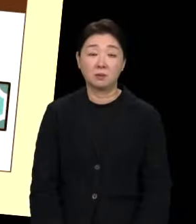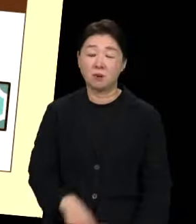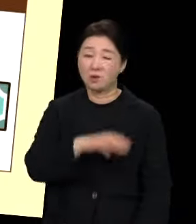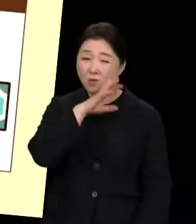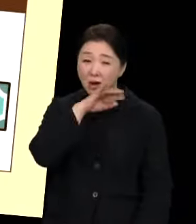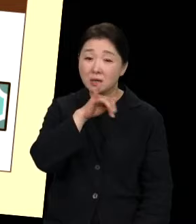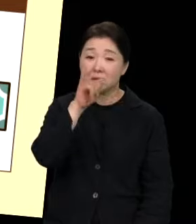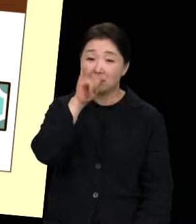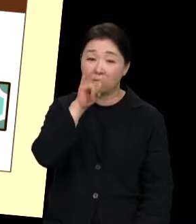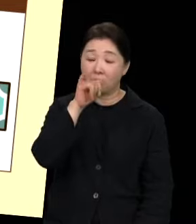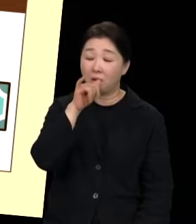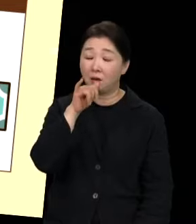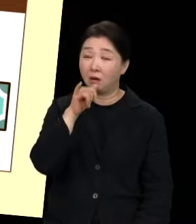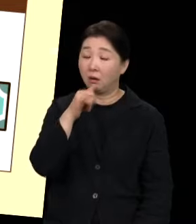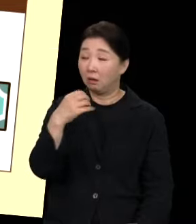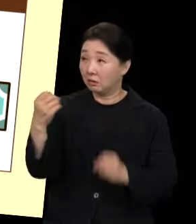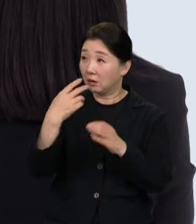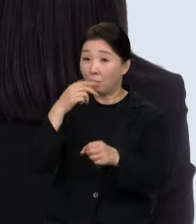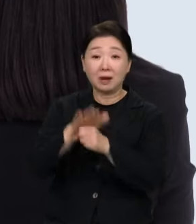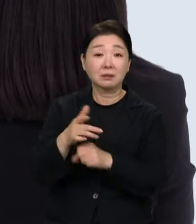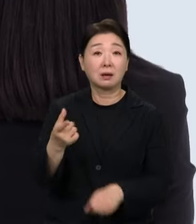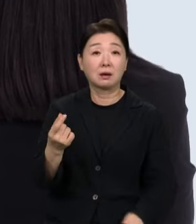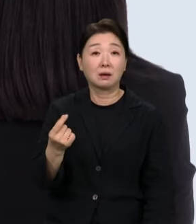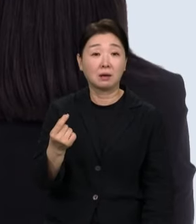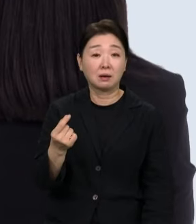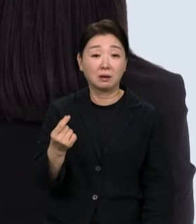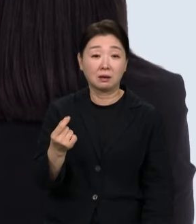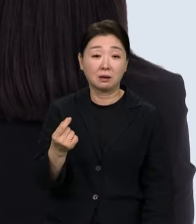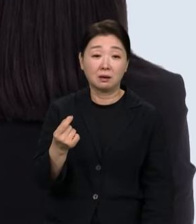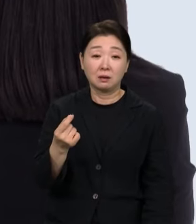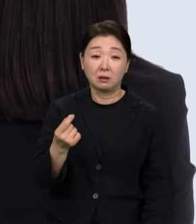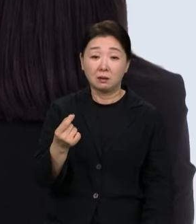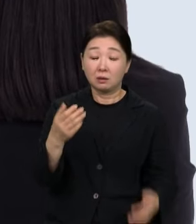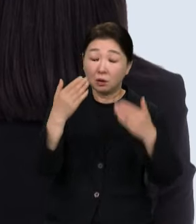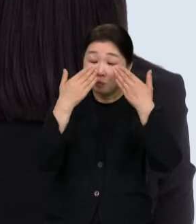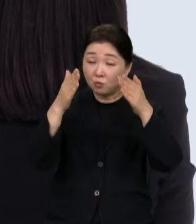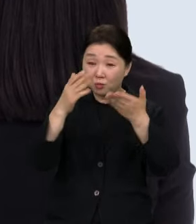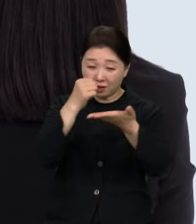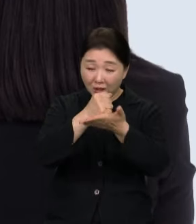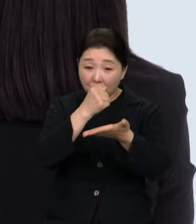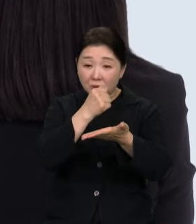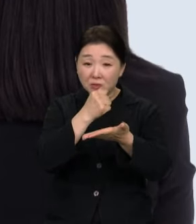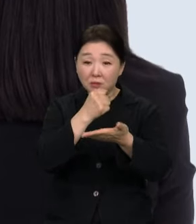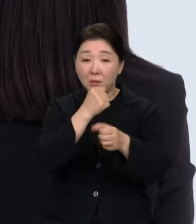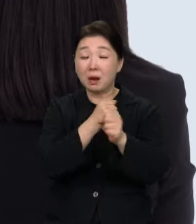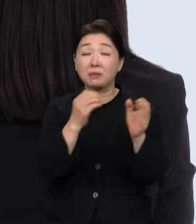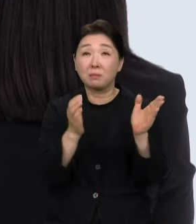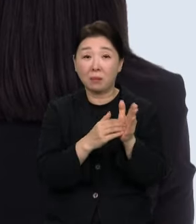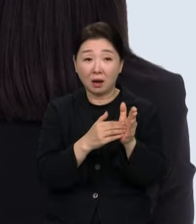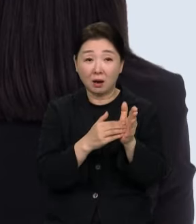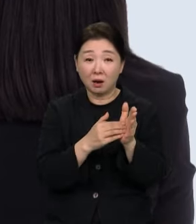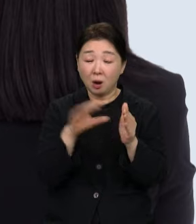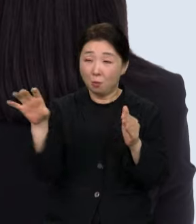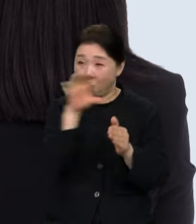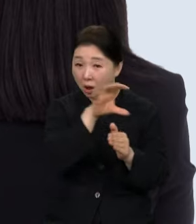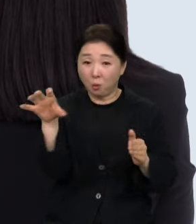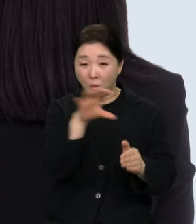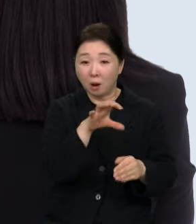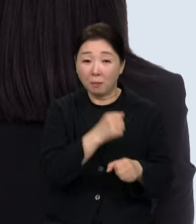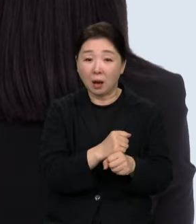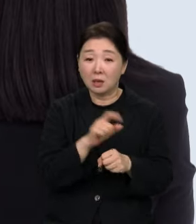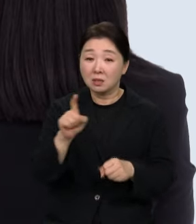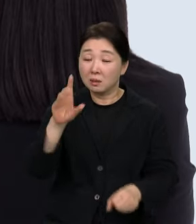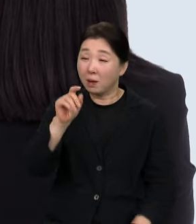항의하자 황당한 답만 내놓습니다. 아 그러면 무료 템플릿으로 만들어가지고 복사 붙여넣기 한 게